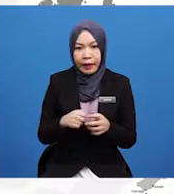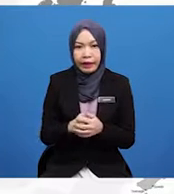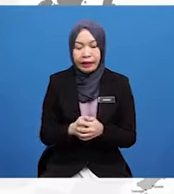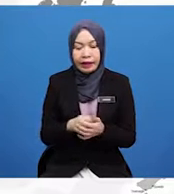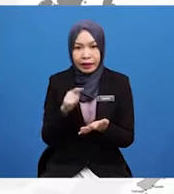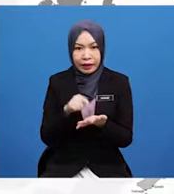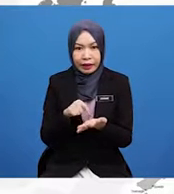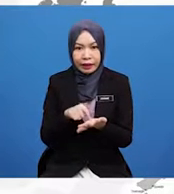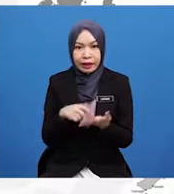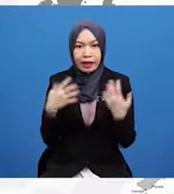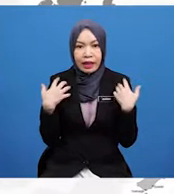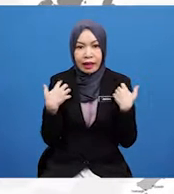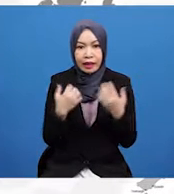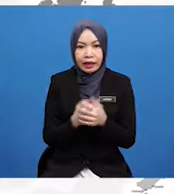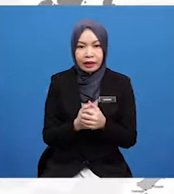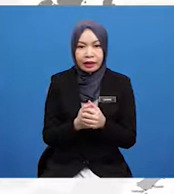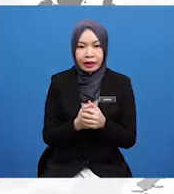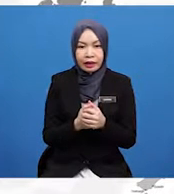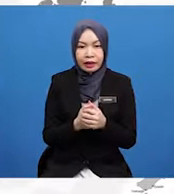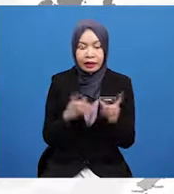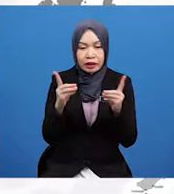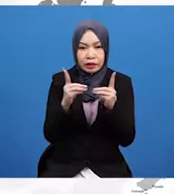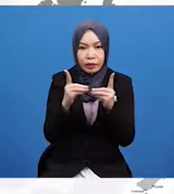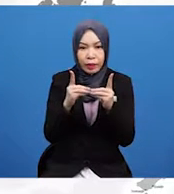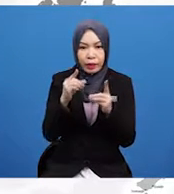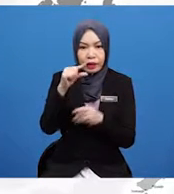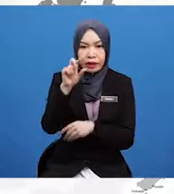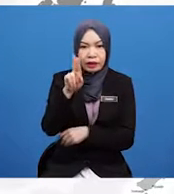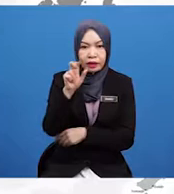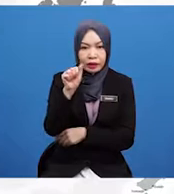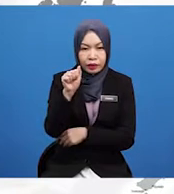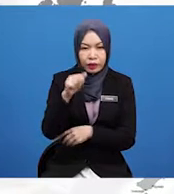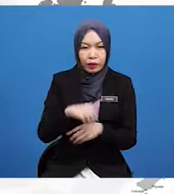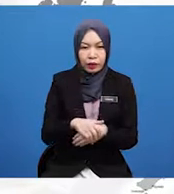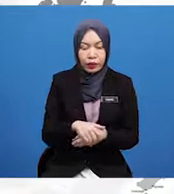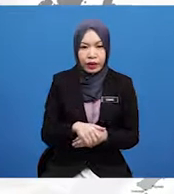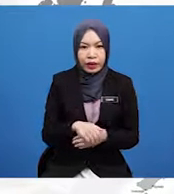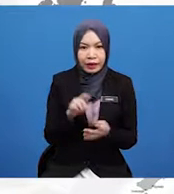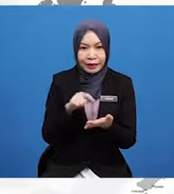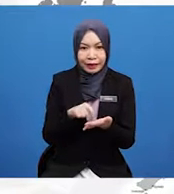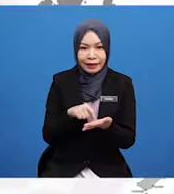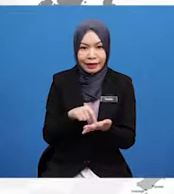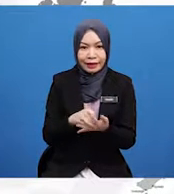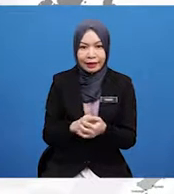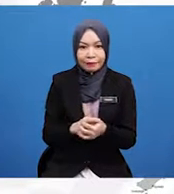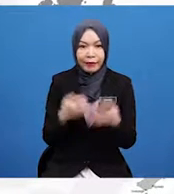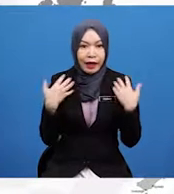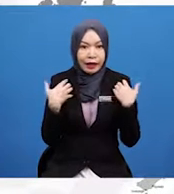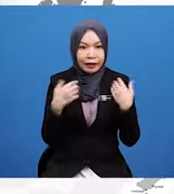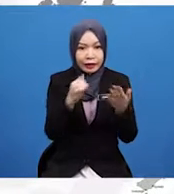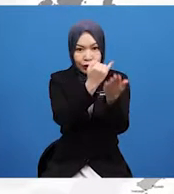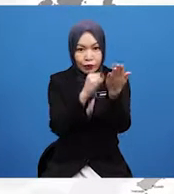hingga 27.000 tahun sebelum masehi di sini terdapat lukisan-lukisan di dinding